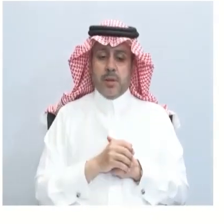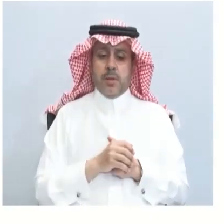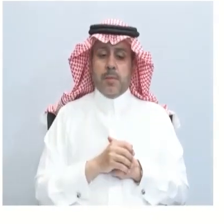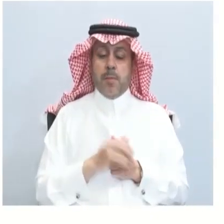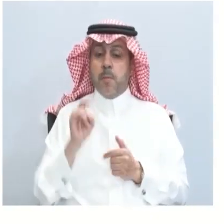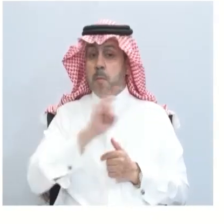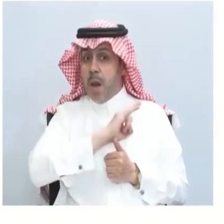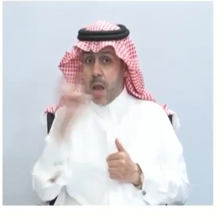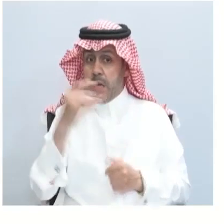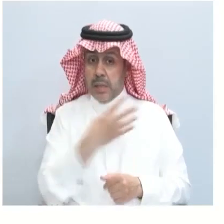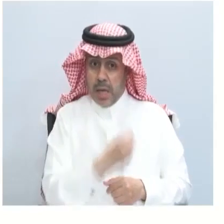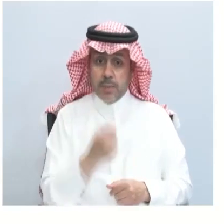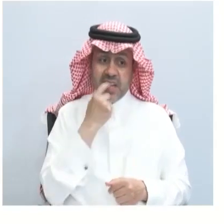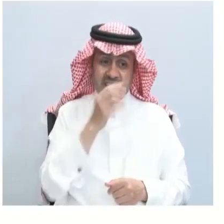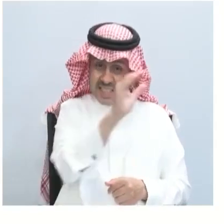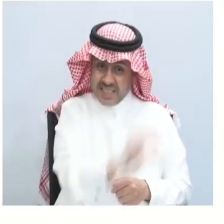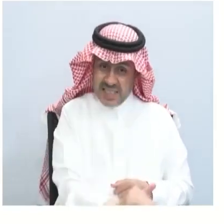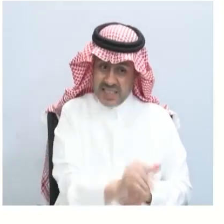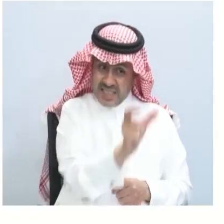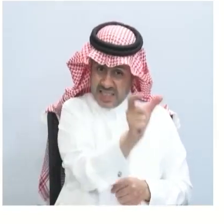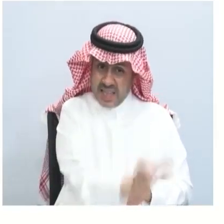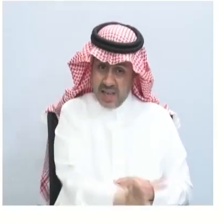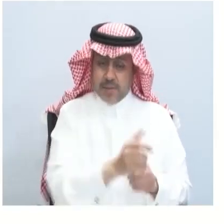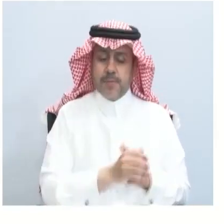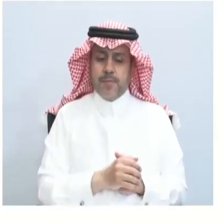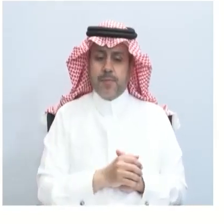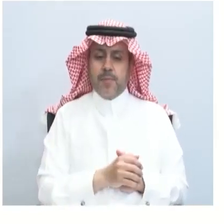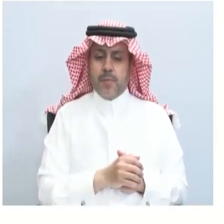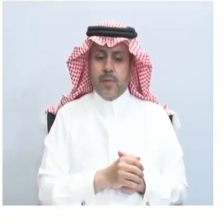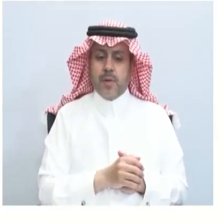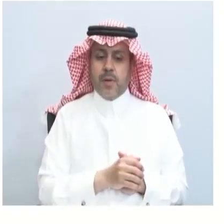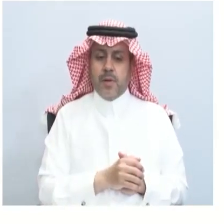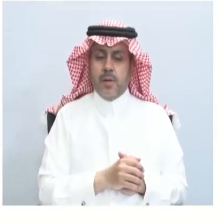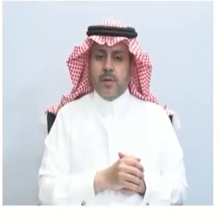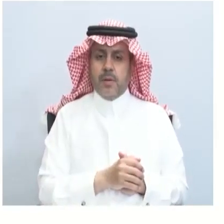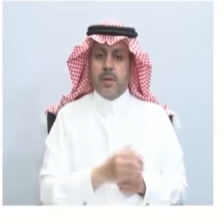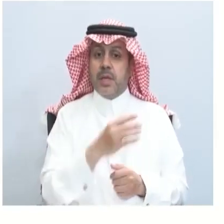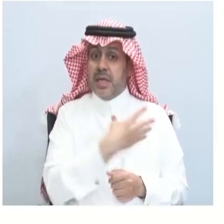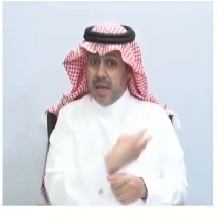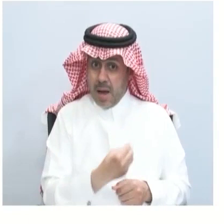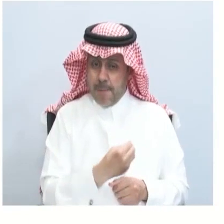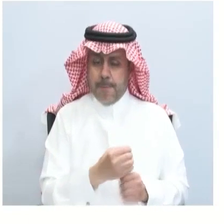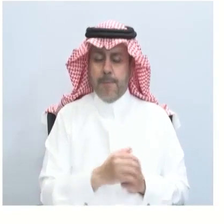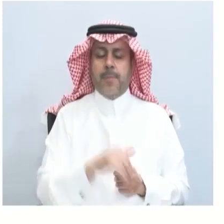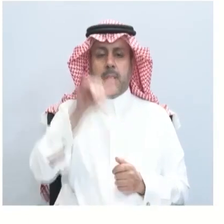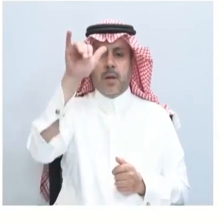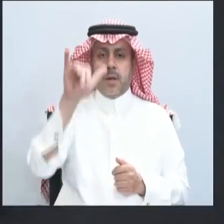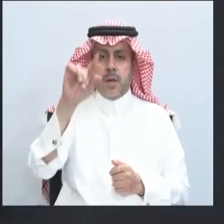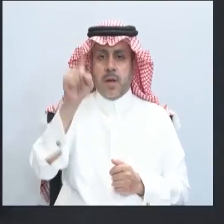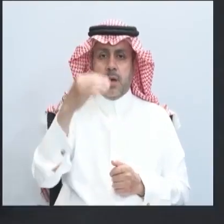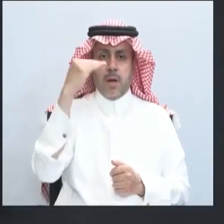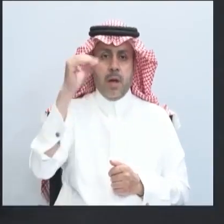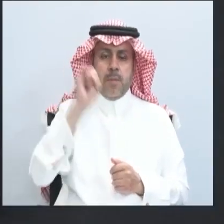طريقتنا من لم يرحم صغيرنا لاحظوا العباره هذه يرحم والتي